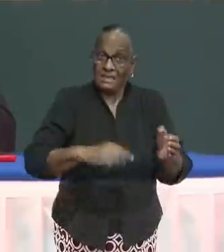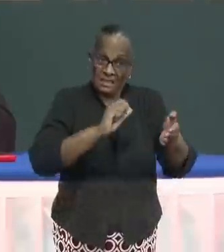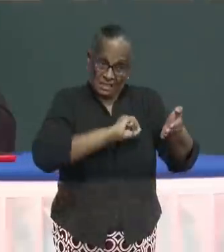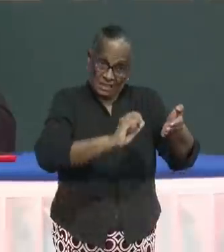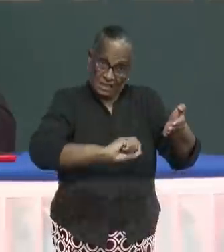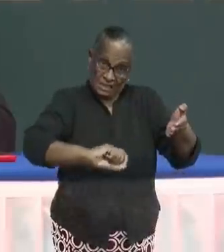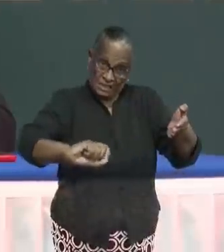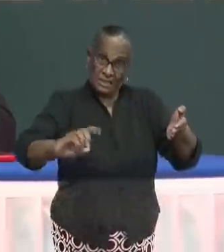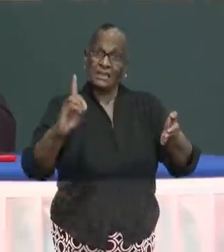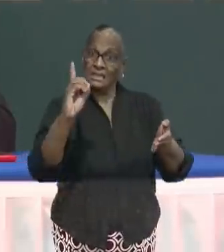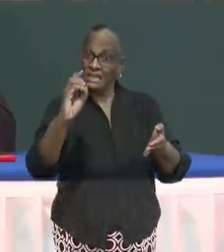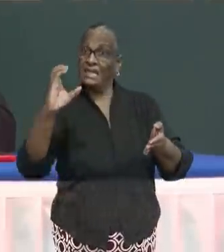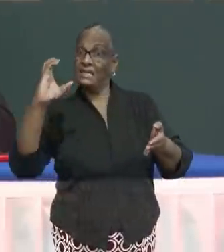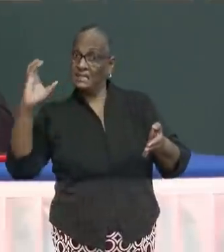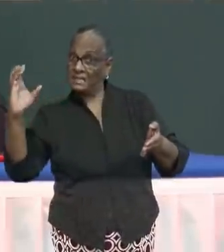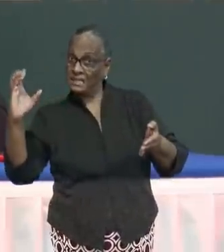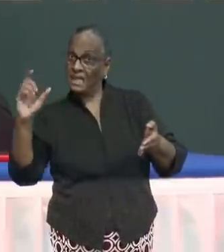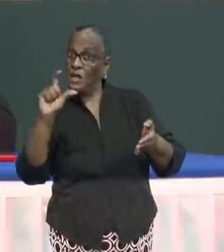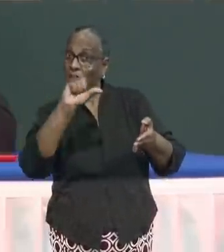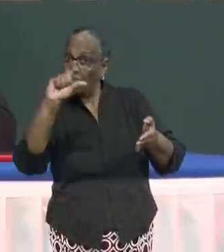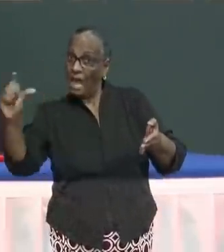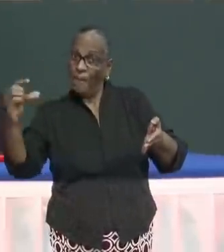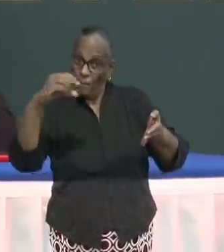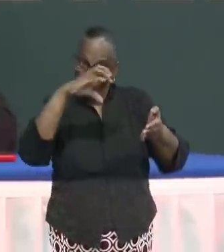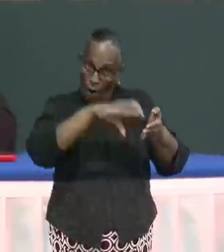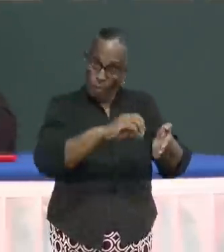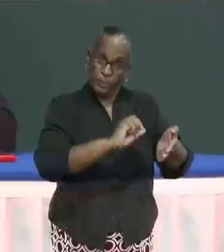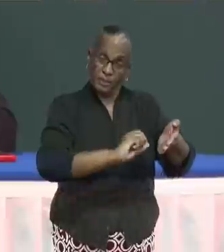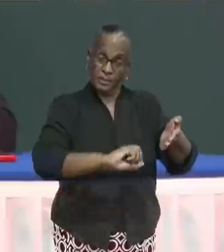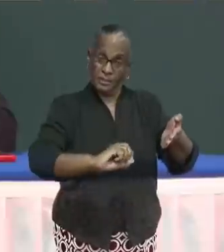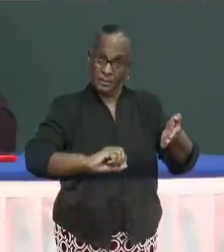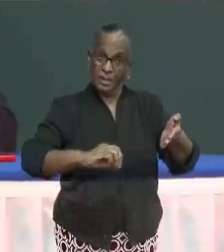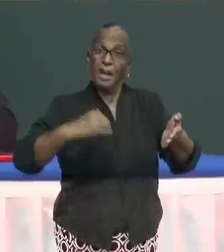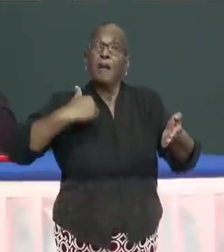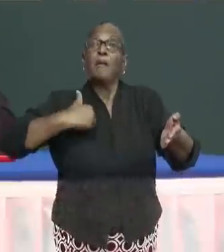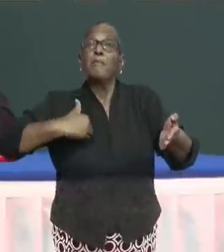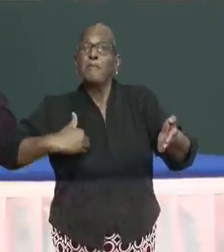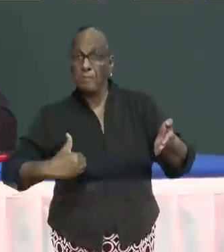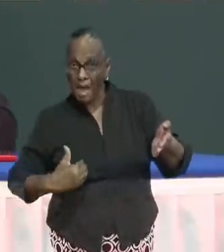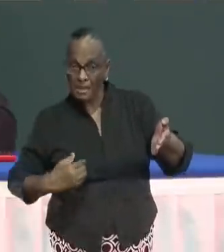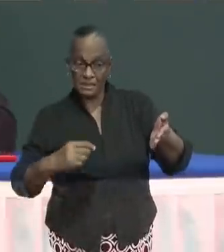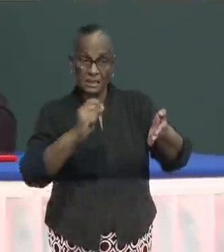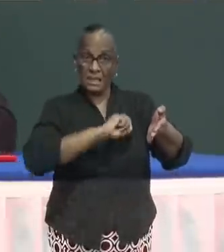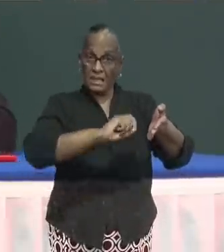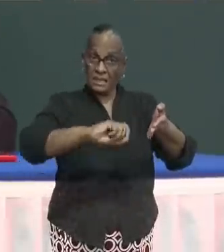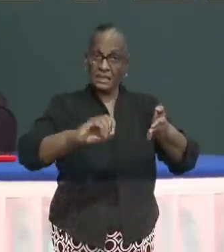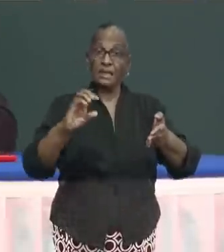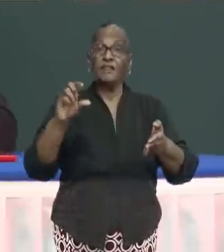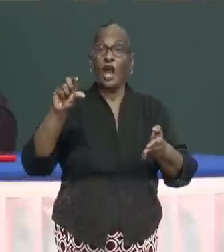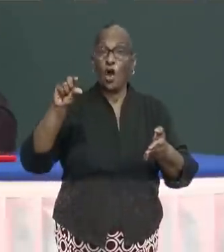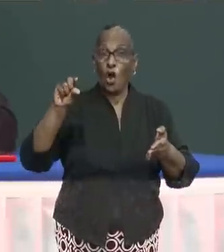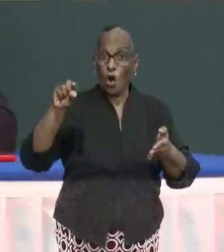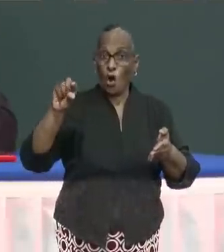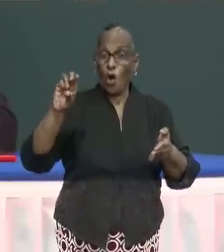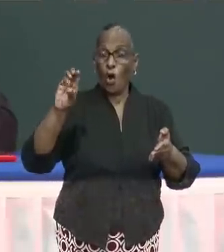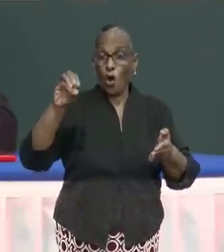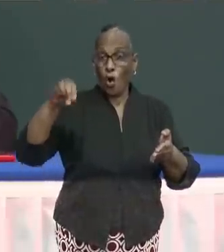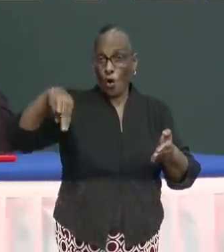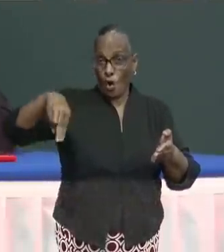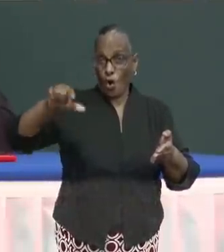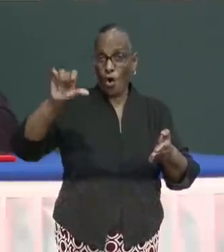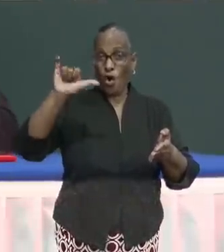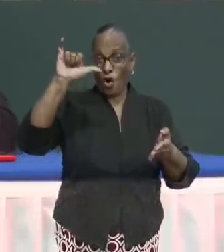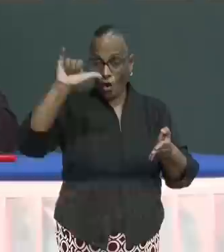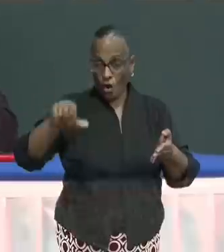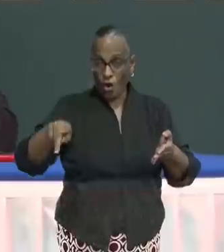de district commissaris. En de sma is het registreren van de grijpstraat. De sma is het